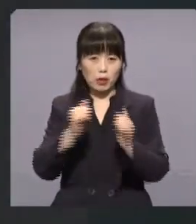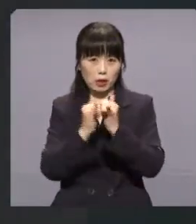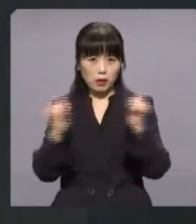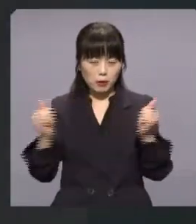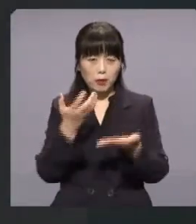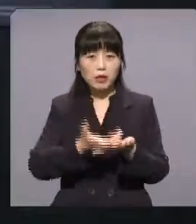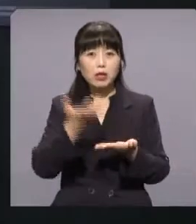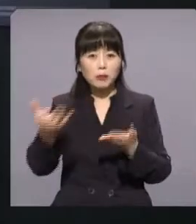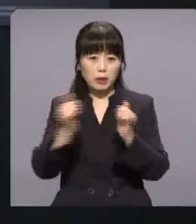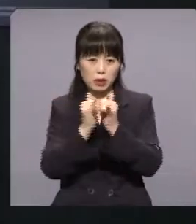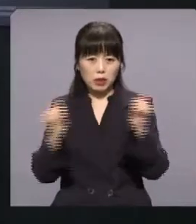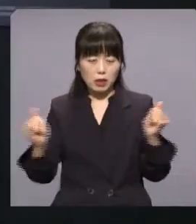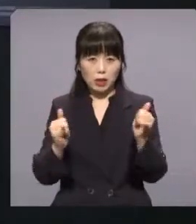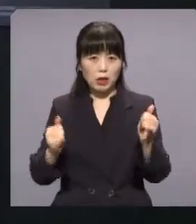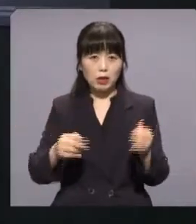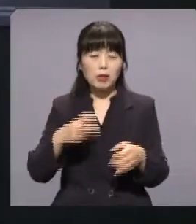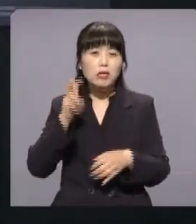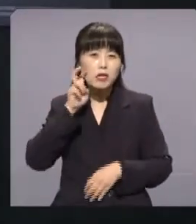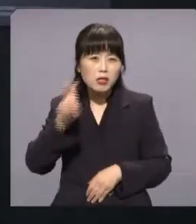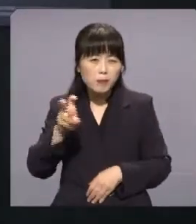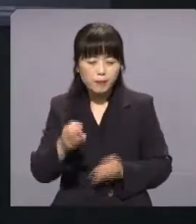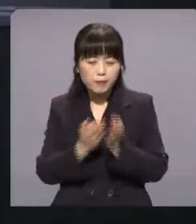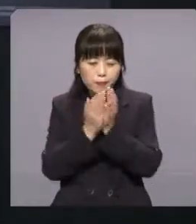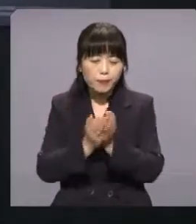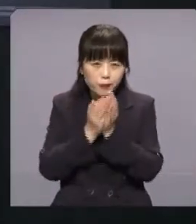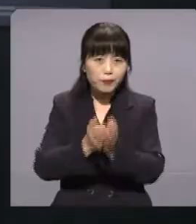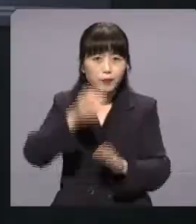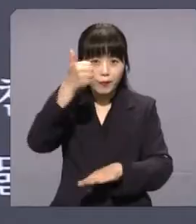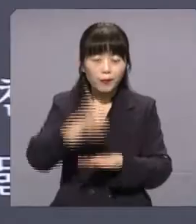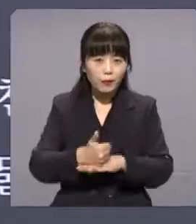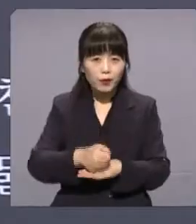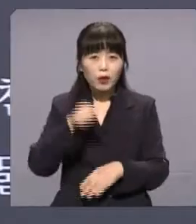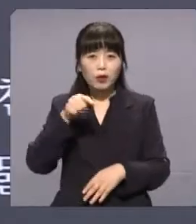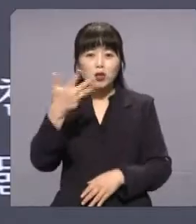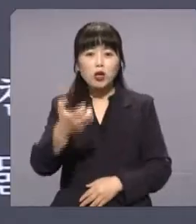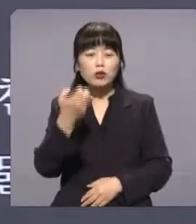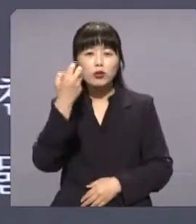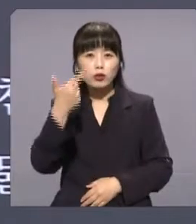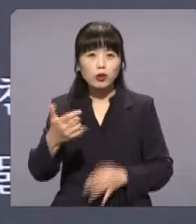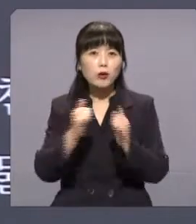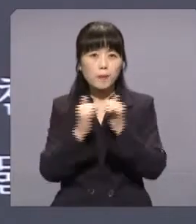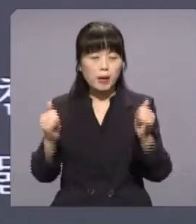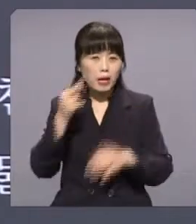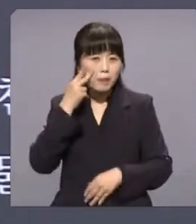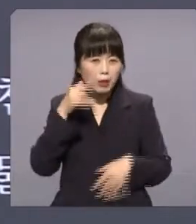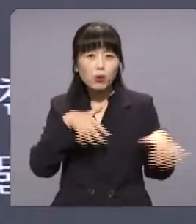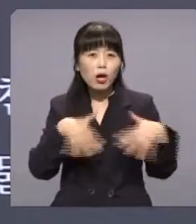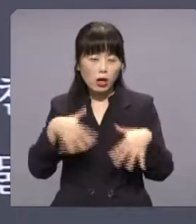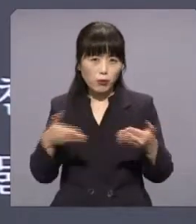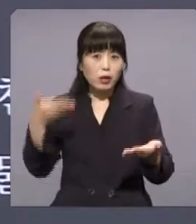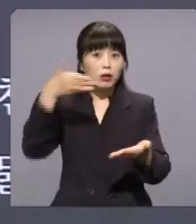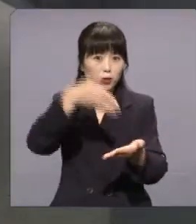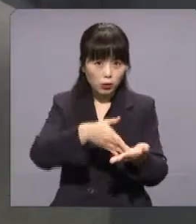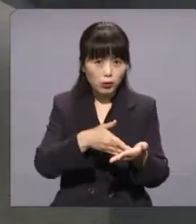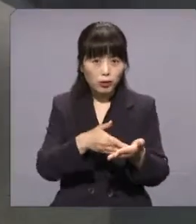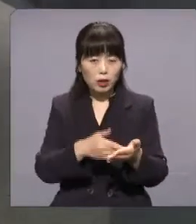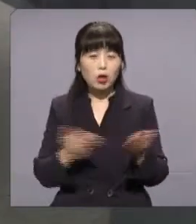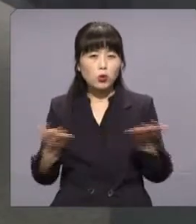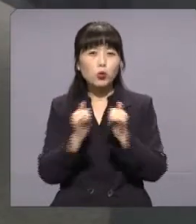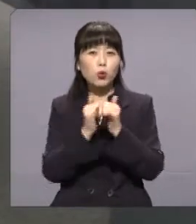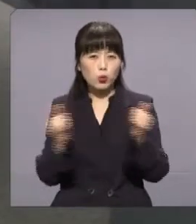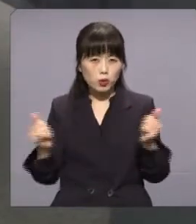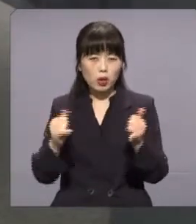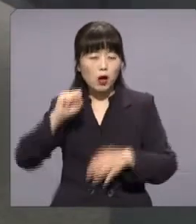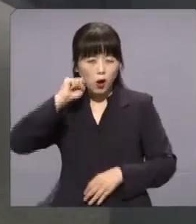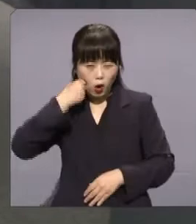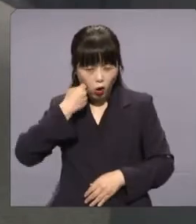이민자들. 20여일의 긴 항해 끝에 이들 중 86명만이 미국 하와이에 도착해 노동자로의